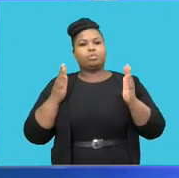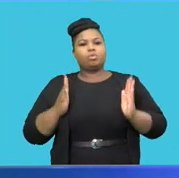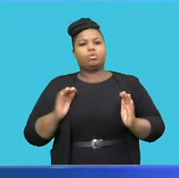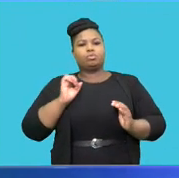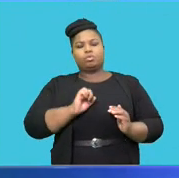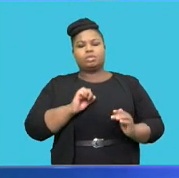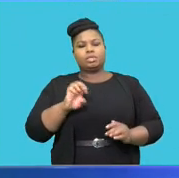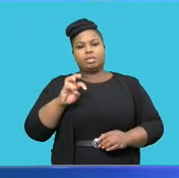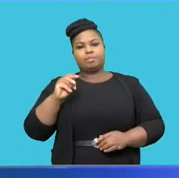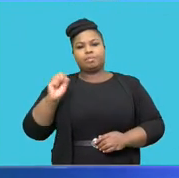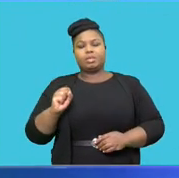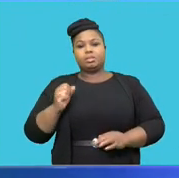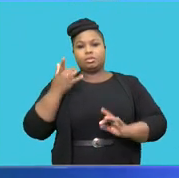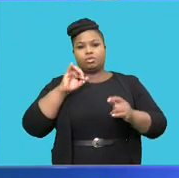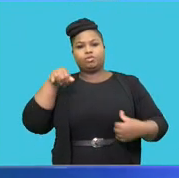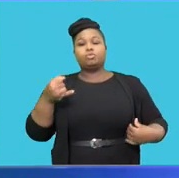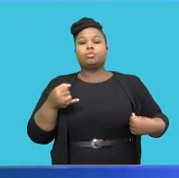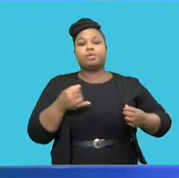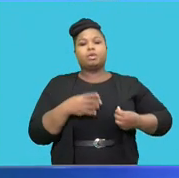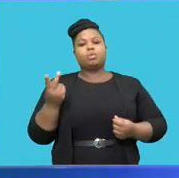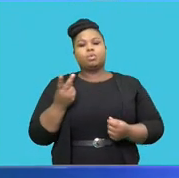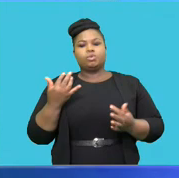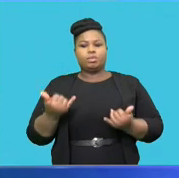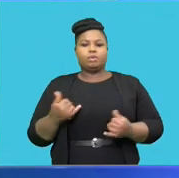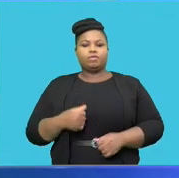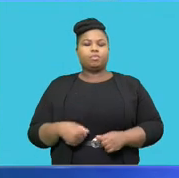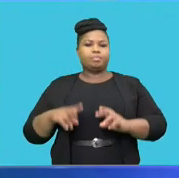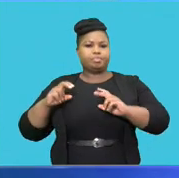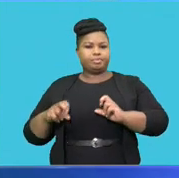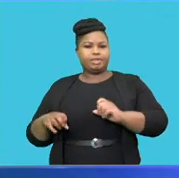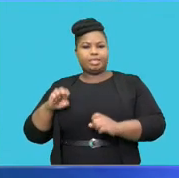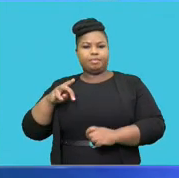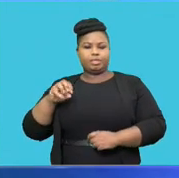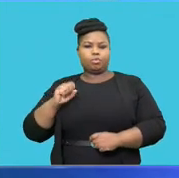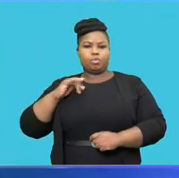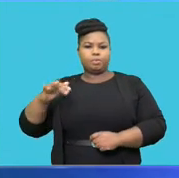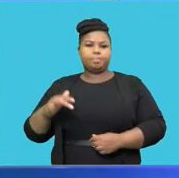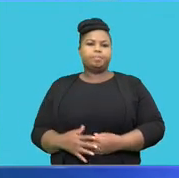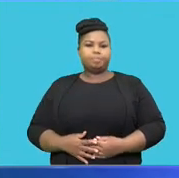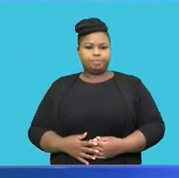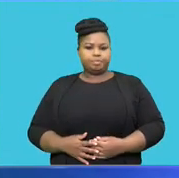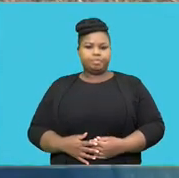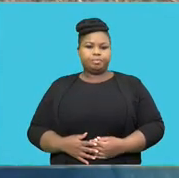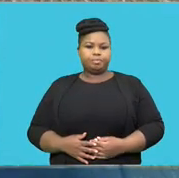nakuphiko lwezimo eziphuthumayo kumkhandla udolobha waseGoli ngokunjalo nakuphiko lwezimo zamanzi.